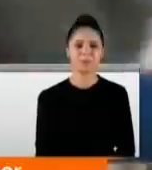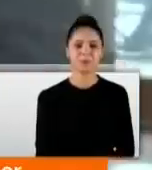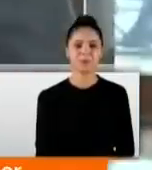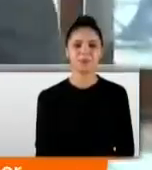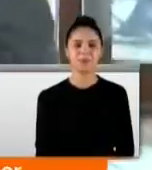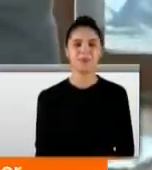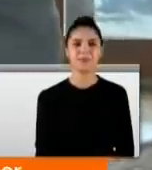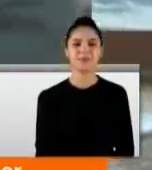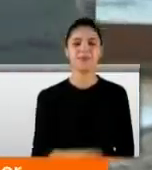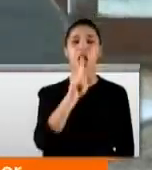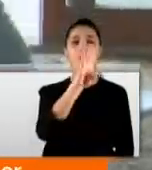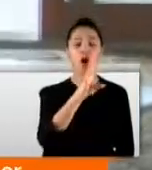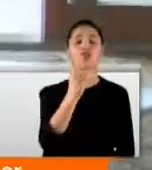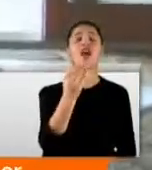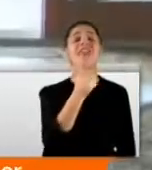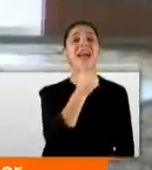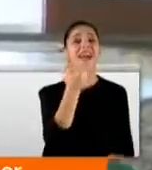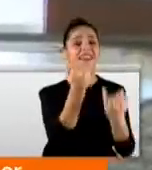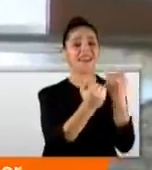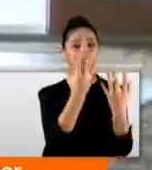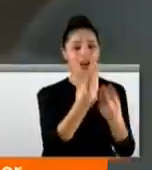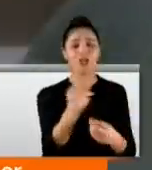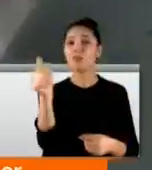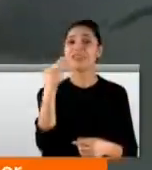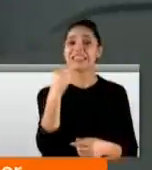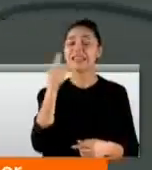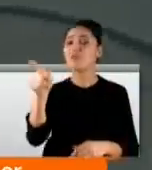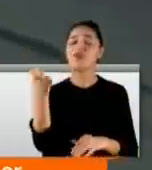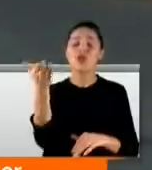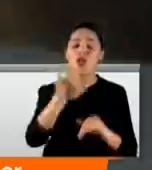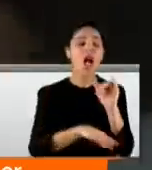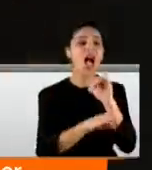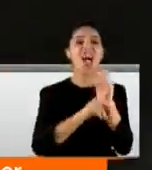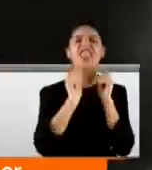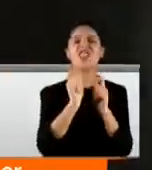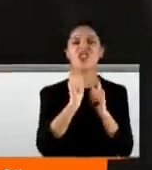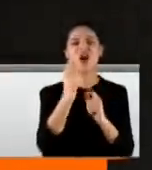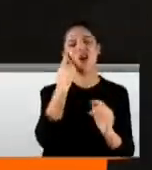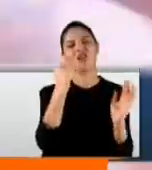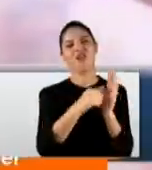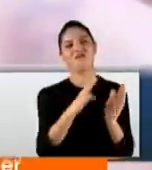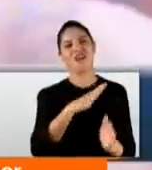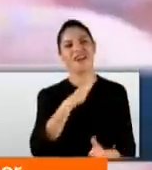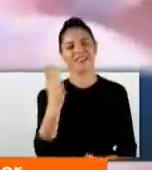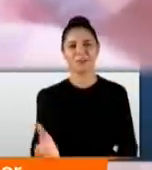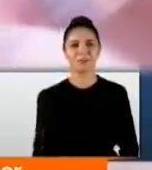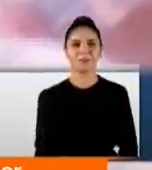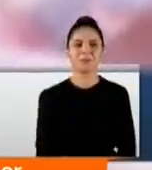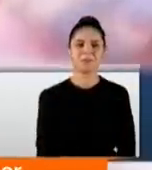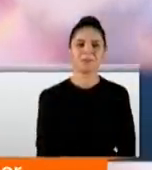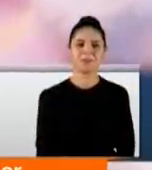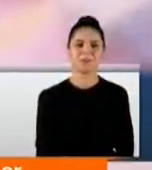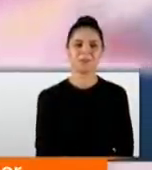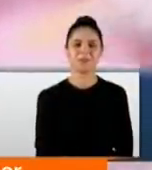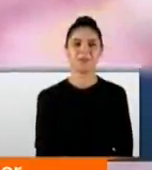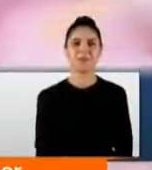imagine. 14 erkek kardeşi olan Maggie'nin bundan sonraki yaşamı epey bir zorlu geçecek gibi gözüküyor. She'll have a lot of protection.